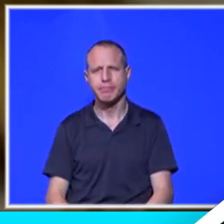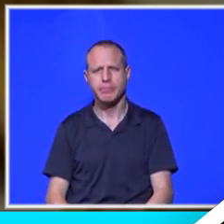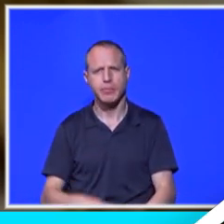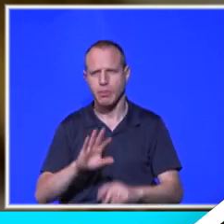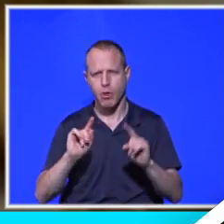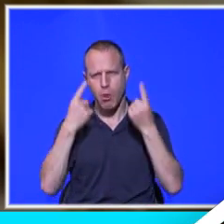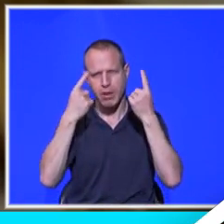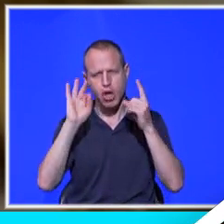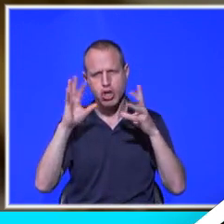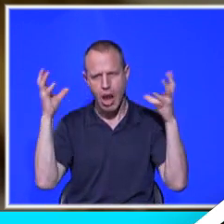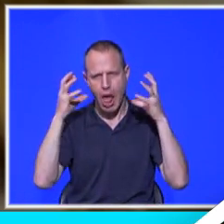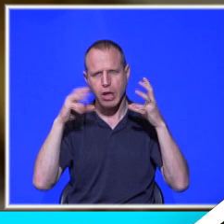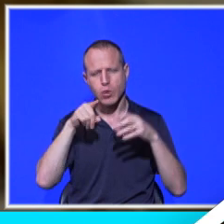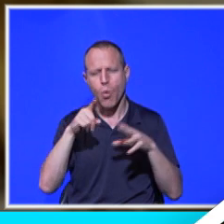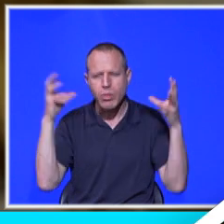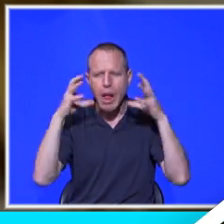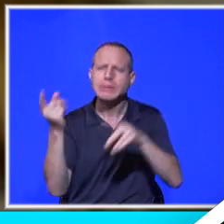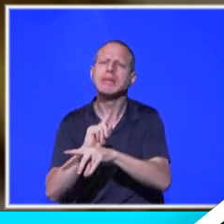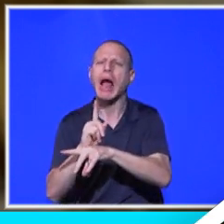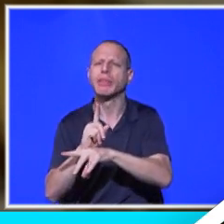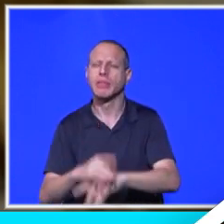בכל מקרה של לחץ הוא נלחץ מיד.